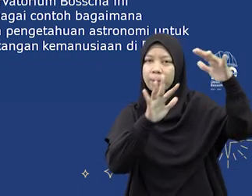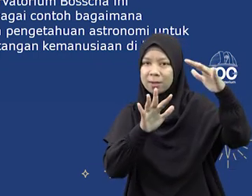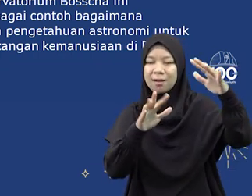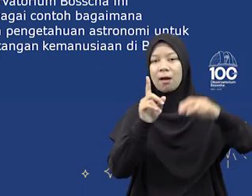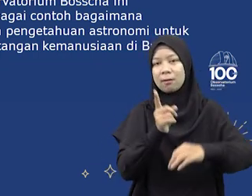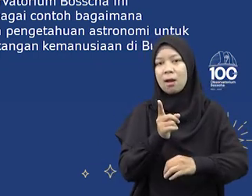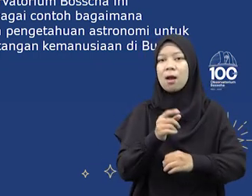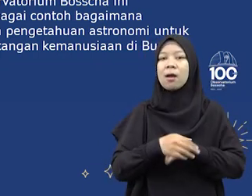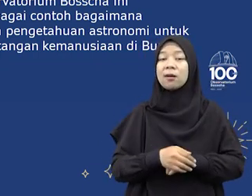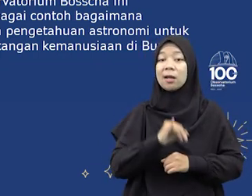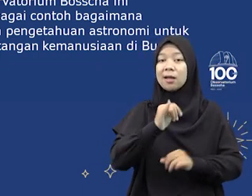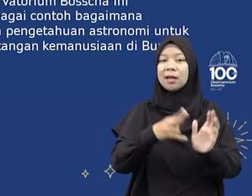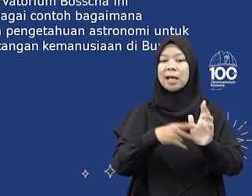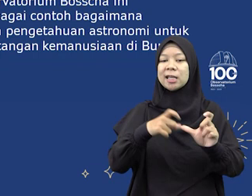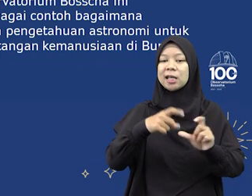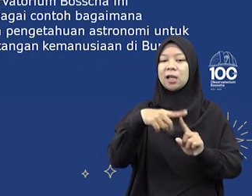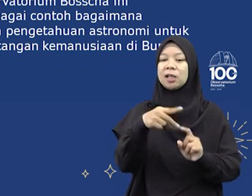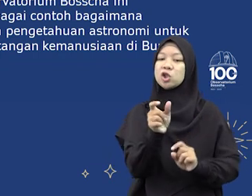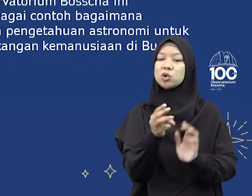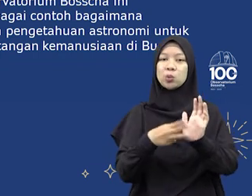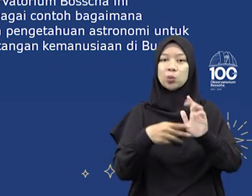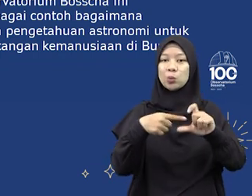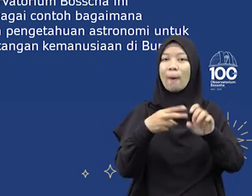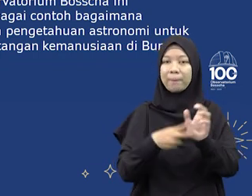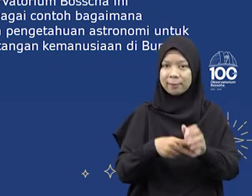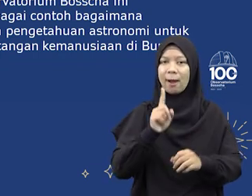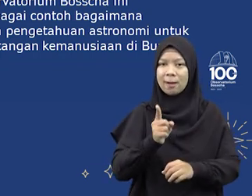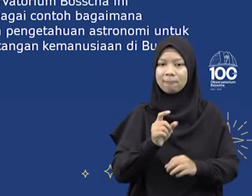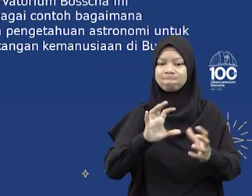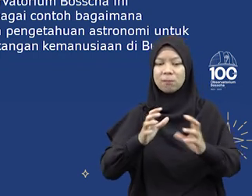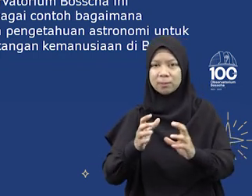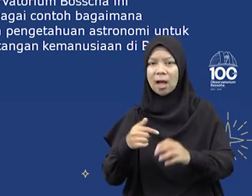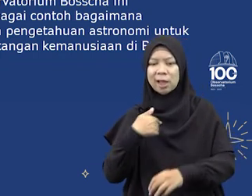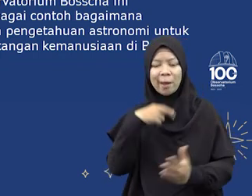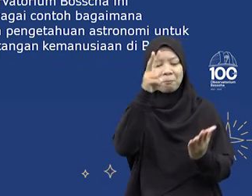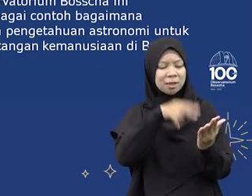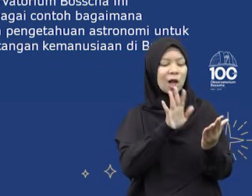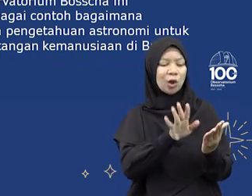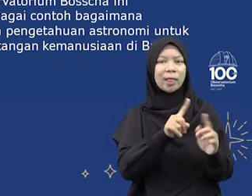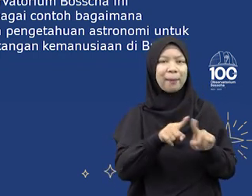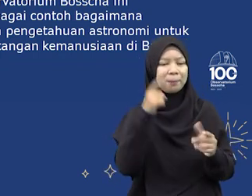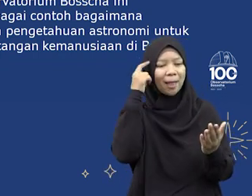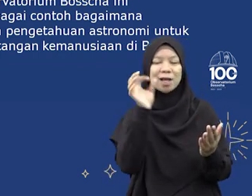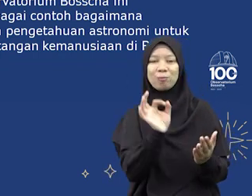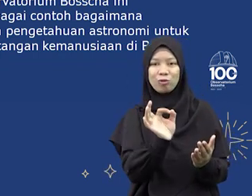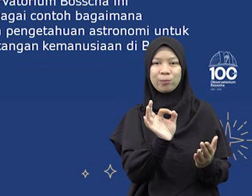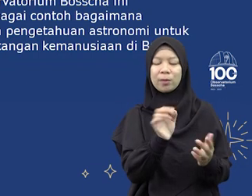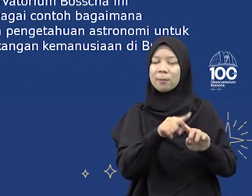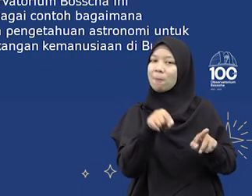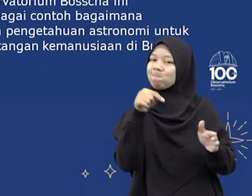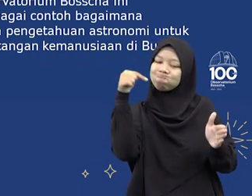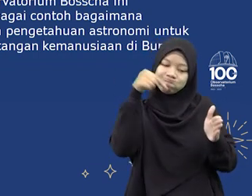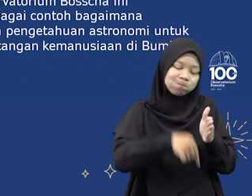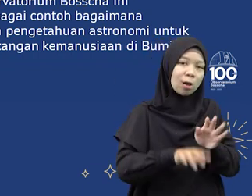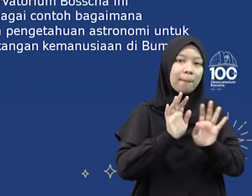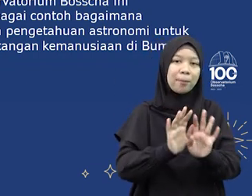astronomi macam-macam saya baru bisa bacanya saja Pak jangan di saya pelajari ini apa jadi memantik